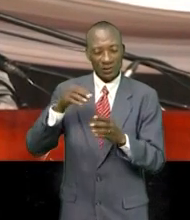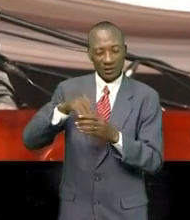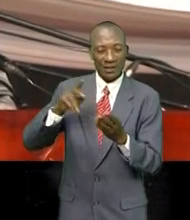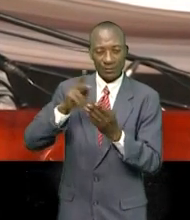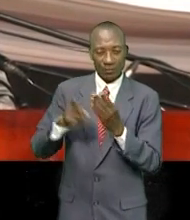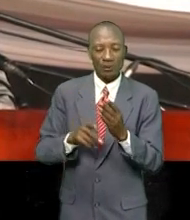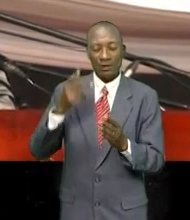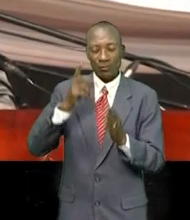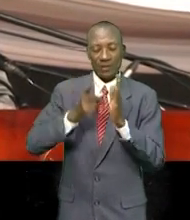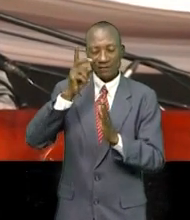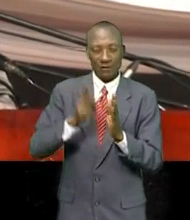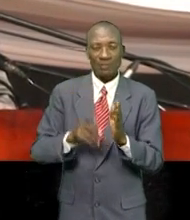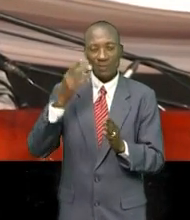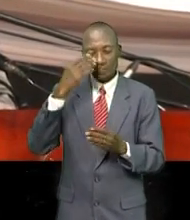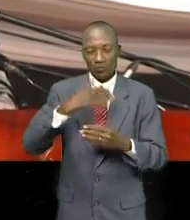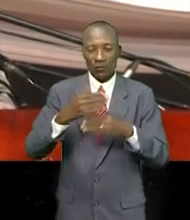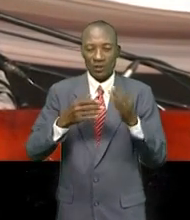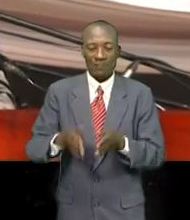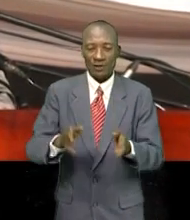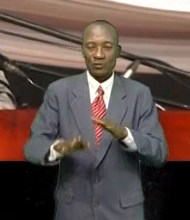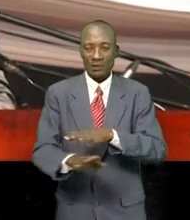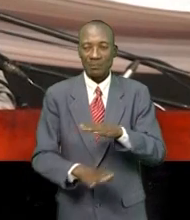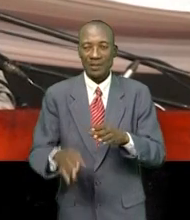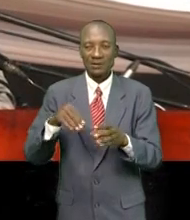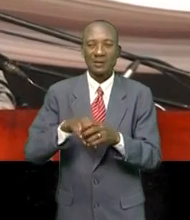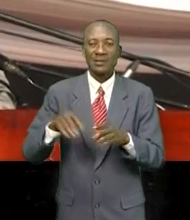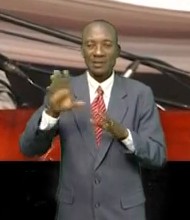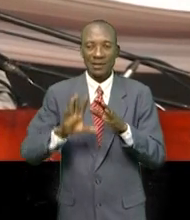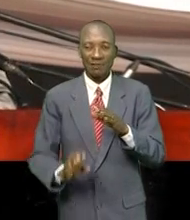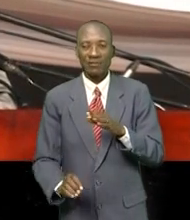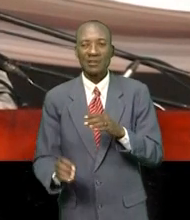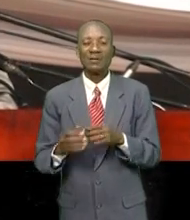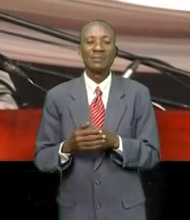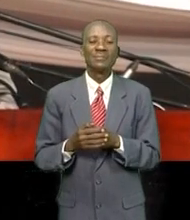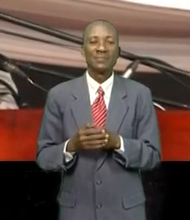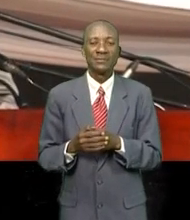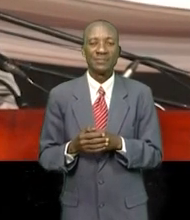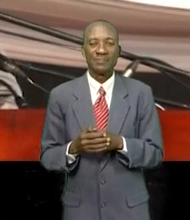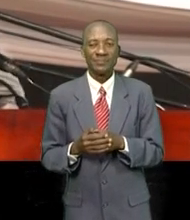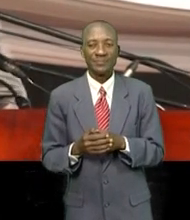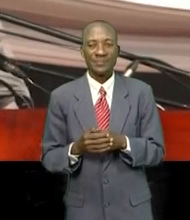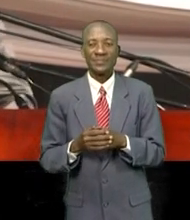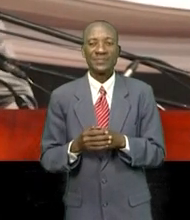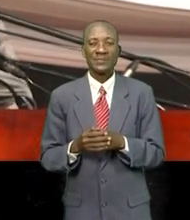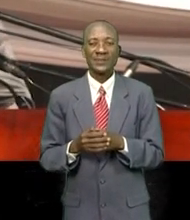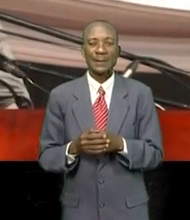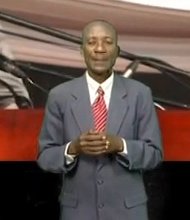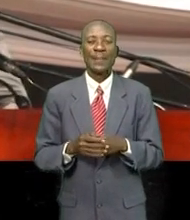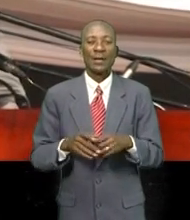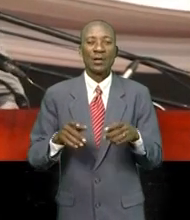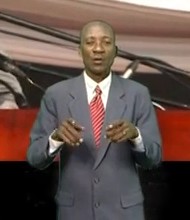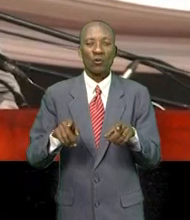des infrastructures de base en Afrique, dit programme PIDA, piloté par la Commission et dont les